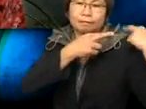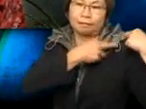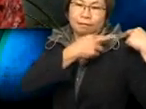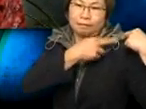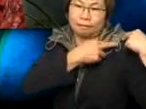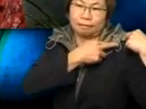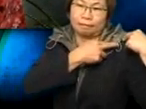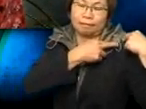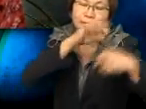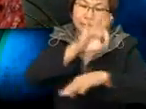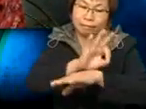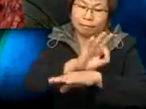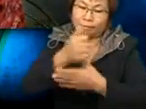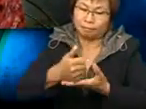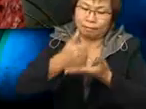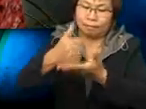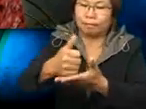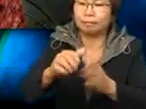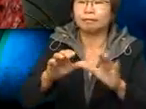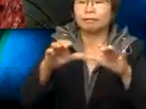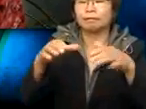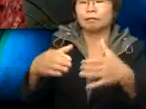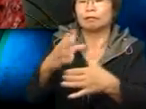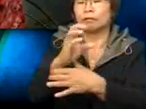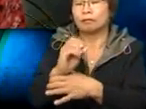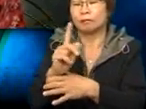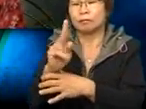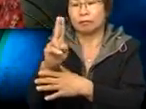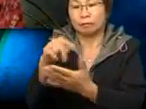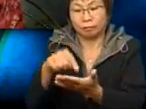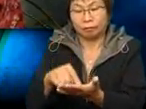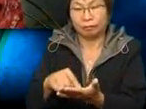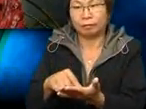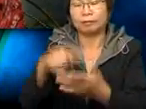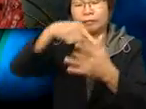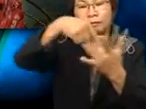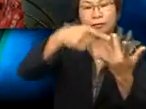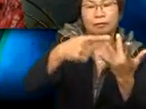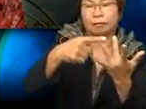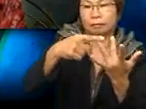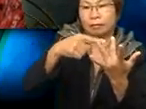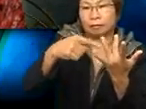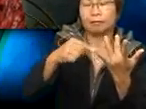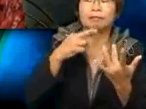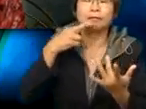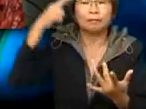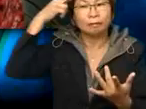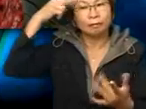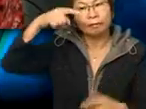peranan dalam membantu golongan ini. Antaranya, remaja